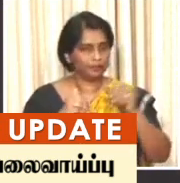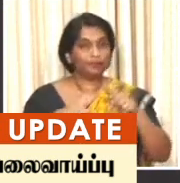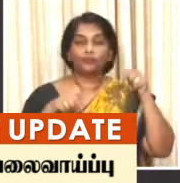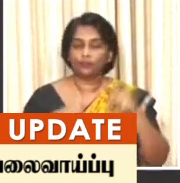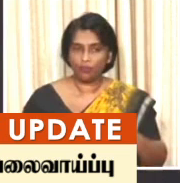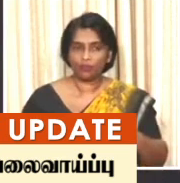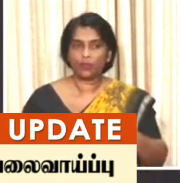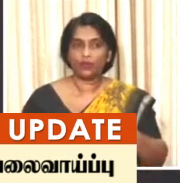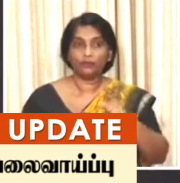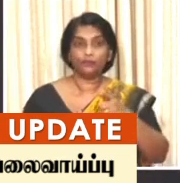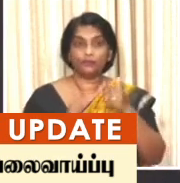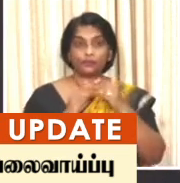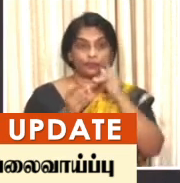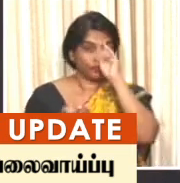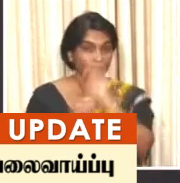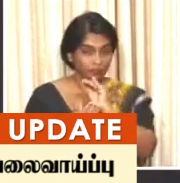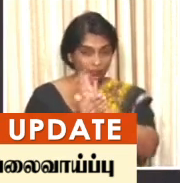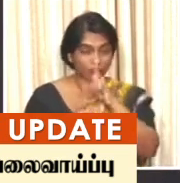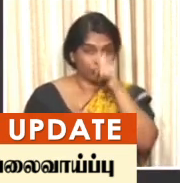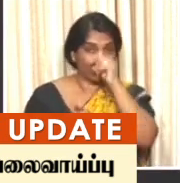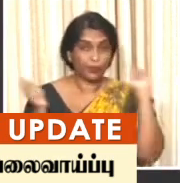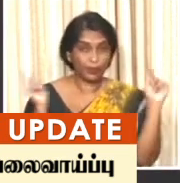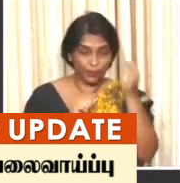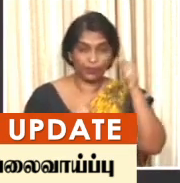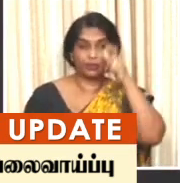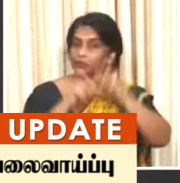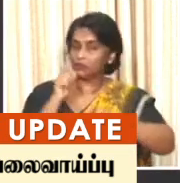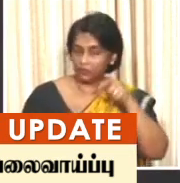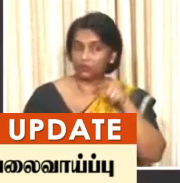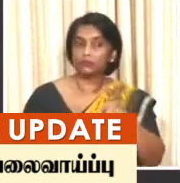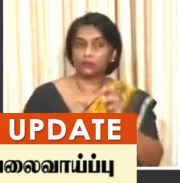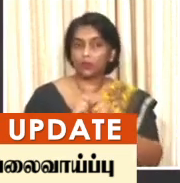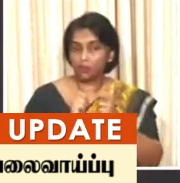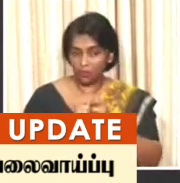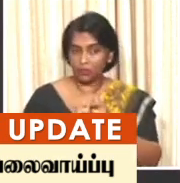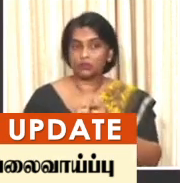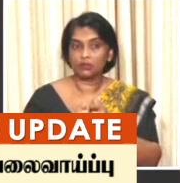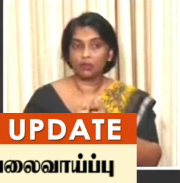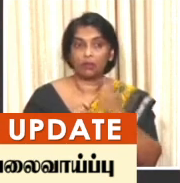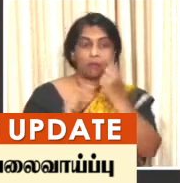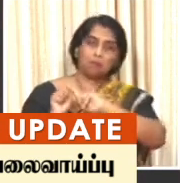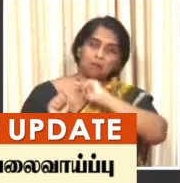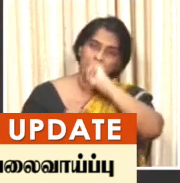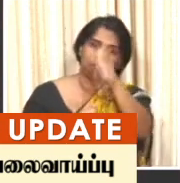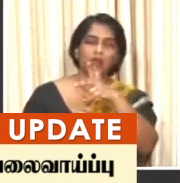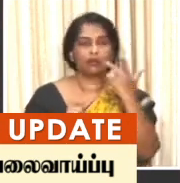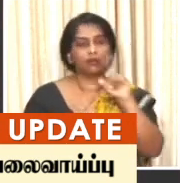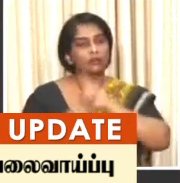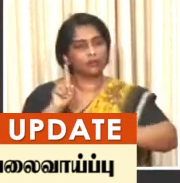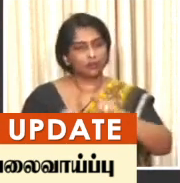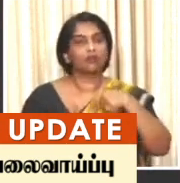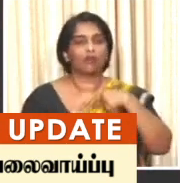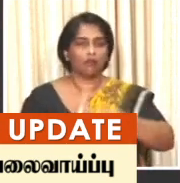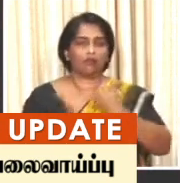දැනට සේෆ් හවුස් වල ඉන්න අනීතිකව ගියපු නීති විරෝධීව ගියපු එහෙම අනාථ වෙච්ච අයගේ මේ මුදල් ගෙවලා හරි සාකච්ඡා කරලා